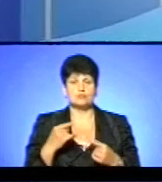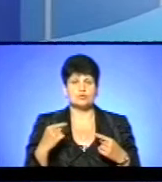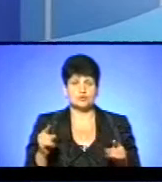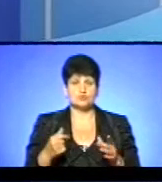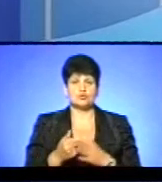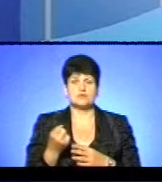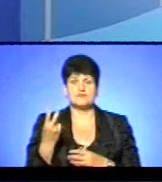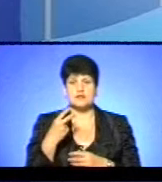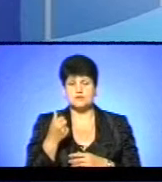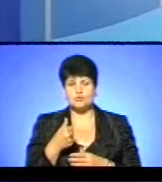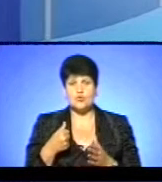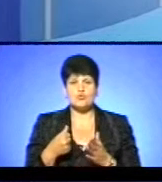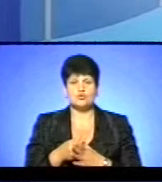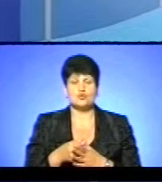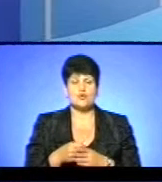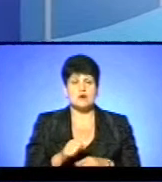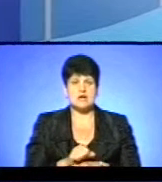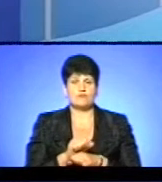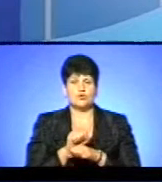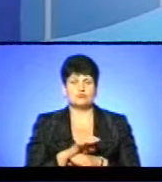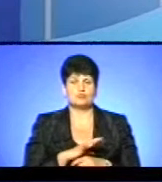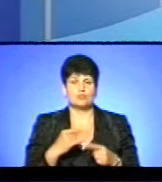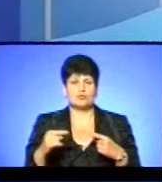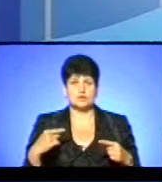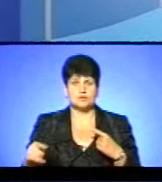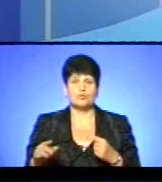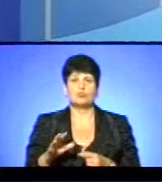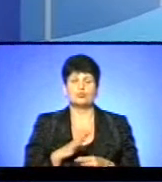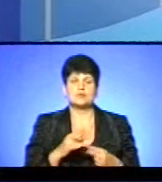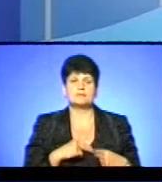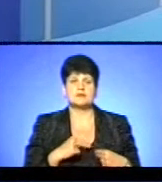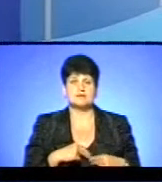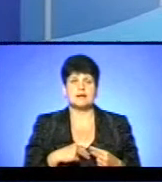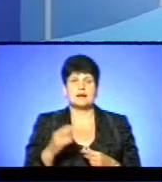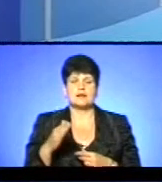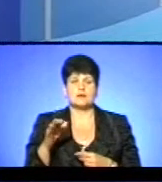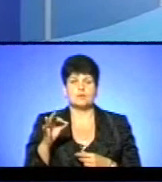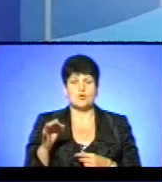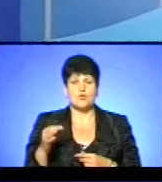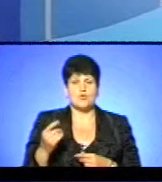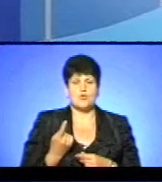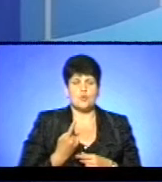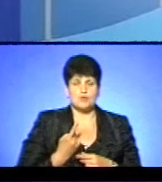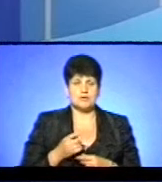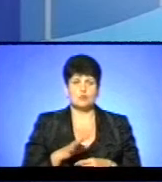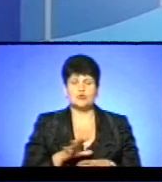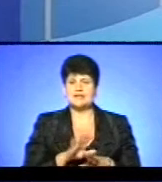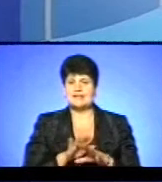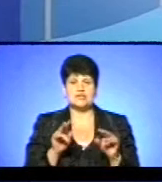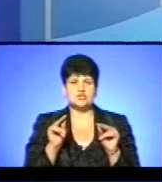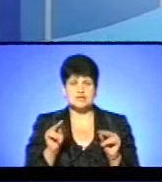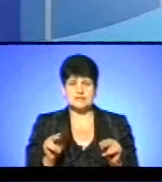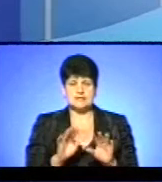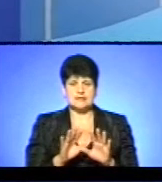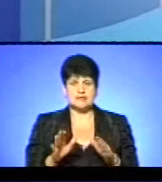року, там навіть до революції по-різному. Десь були працівники рибохорони, які були нечесні на руку. Вони трошки співпрацювали